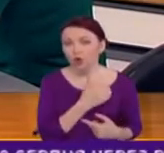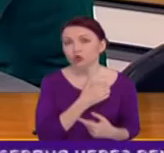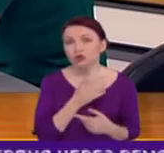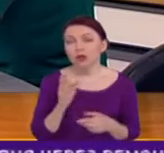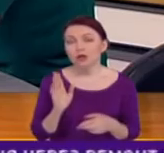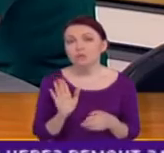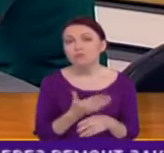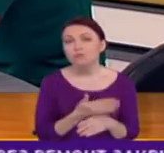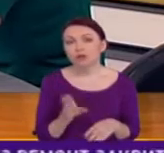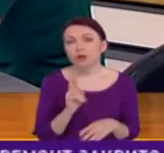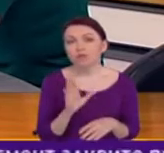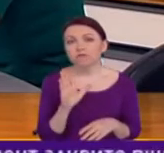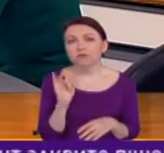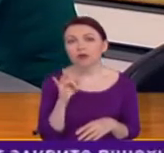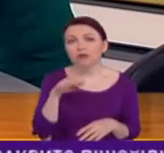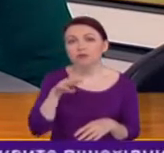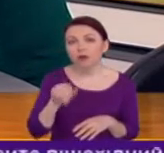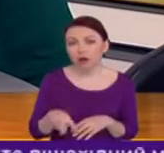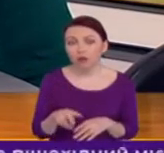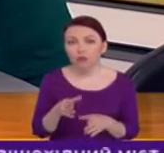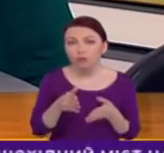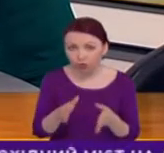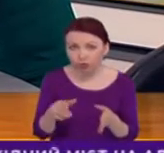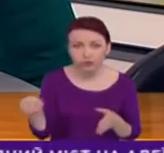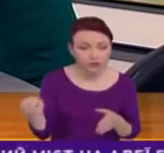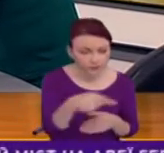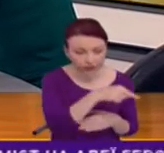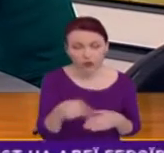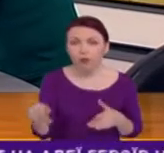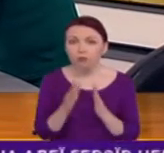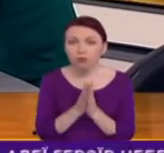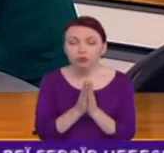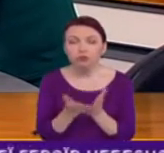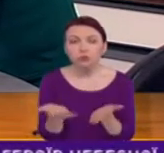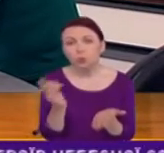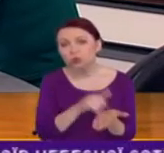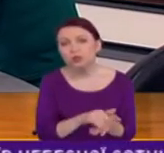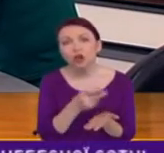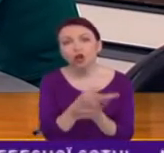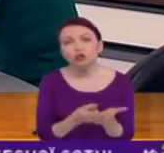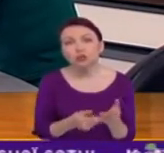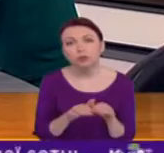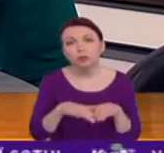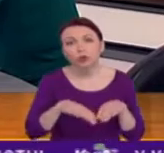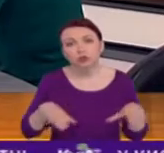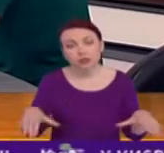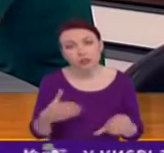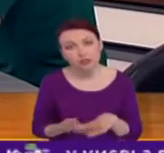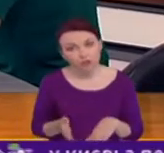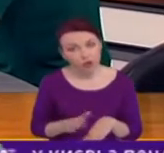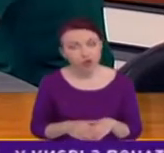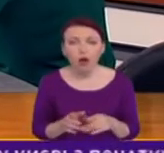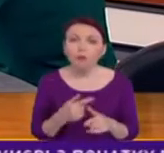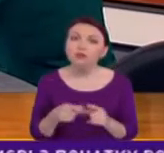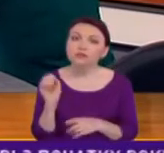проїзді, там, де його дитина постійно переходить дорогу до школи, попросити встановити лежачий поліцейський. Наскільки це важко? Або